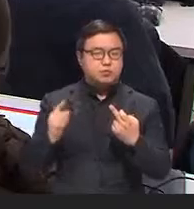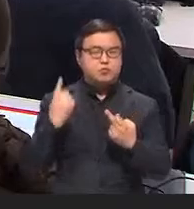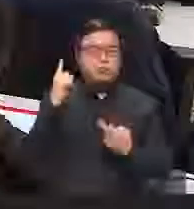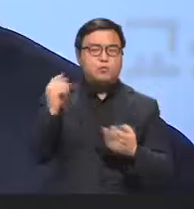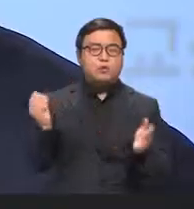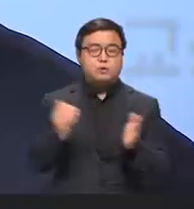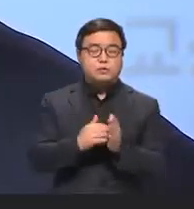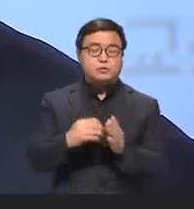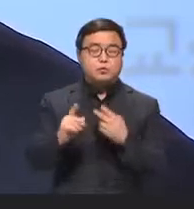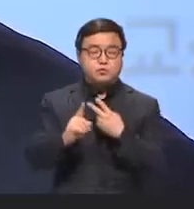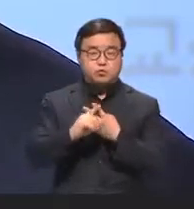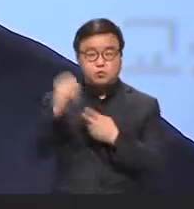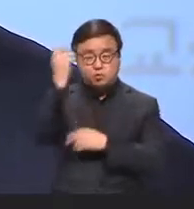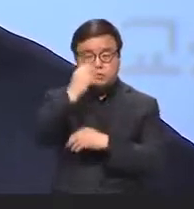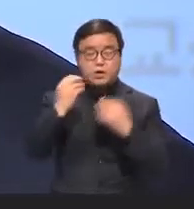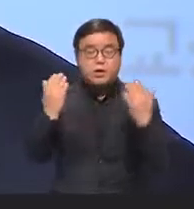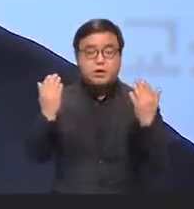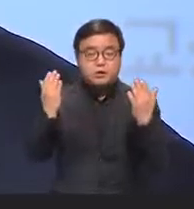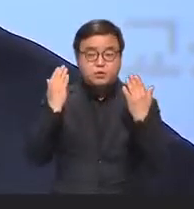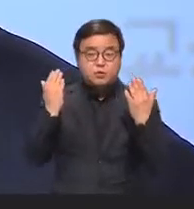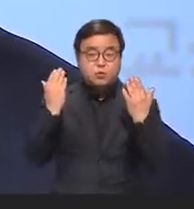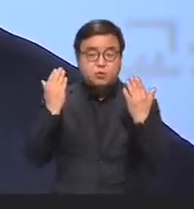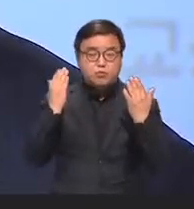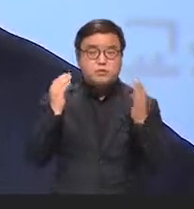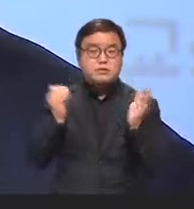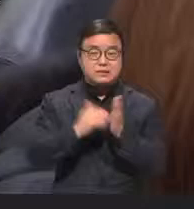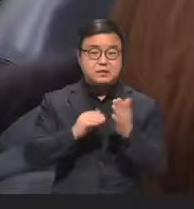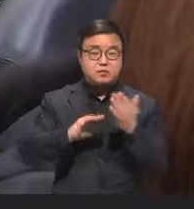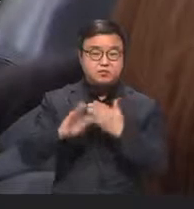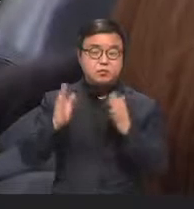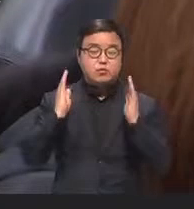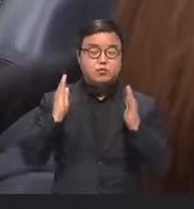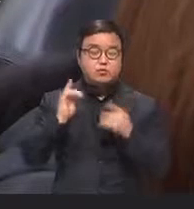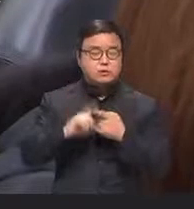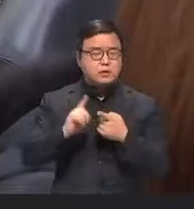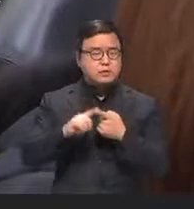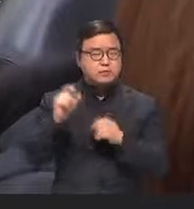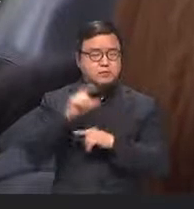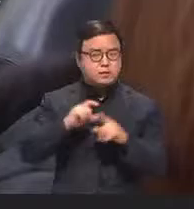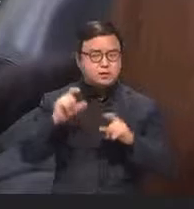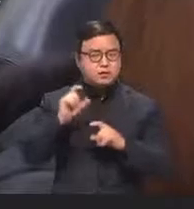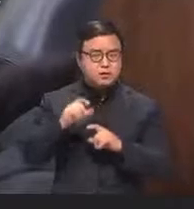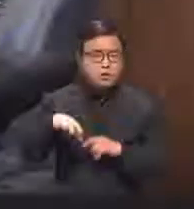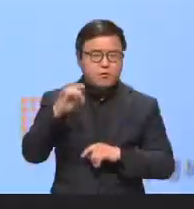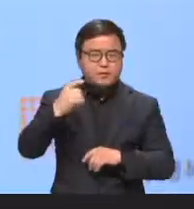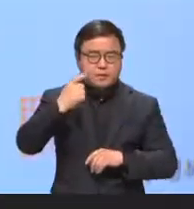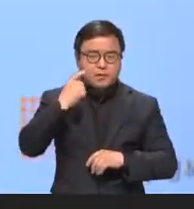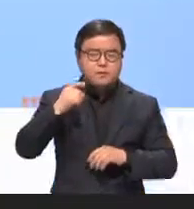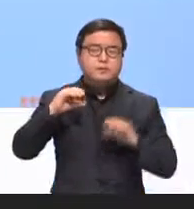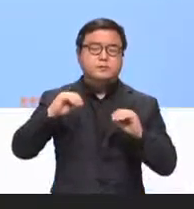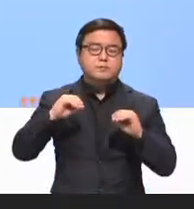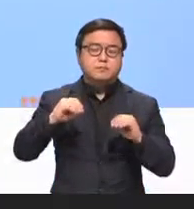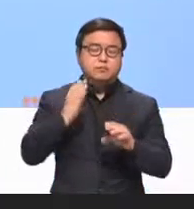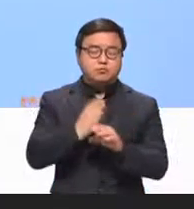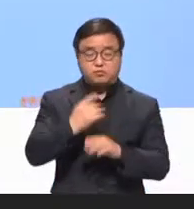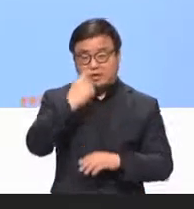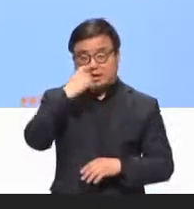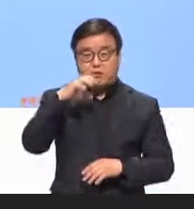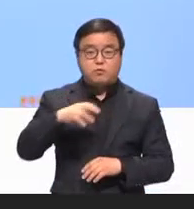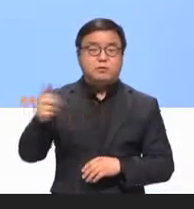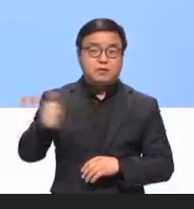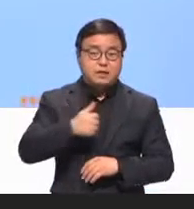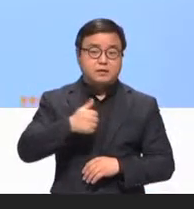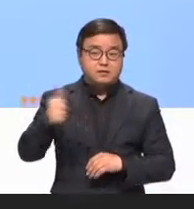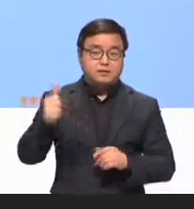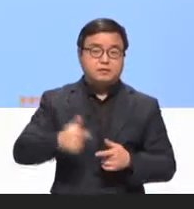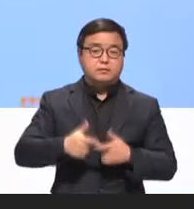에서 선행학습이 금지되면서 해당 수여가 사교육으로 옮겨 갔다는 게 정부의 분석입니다 천의 학습을 이런 께